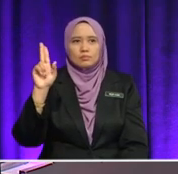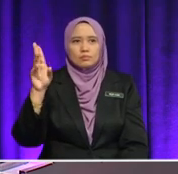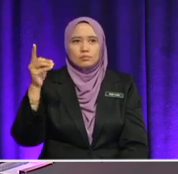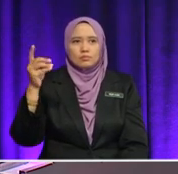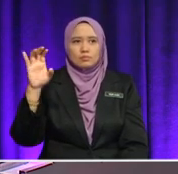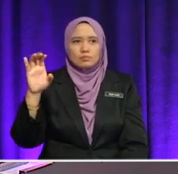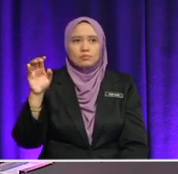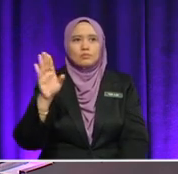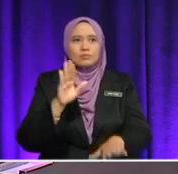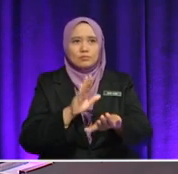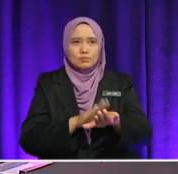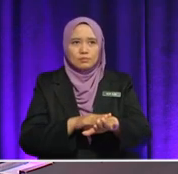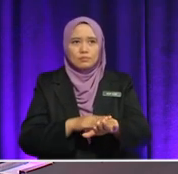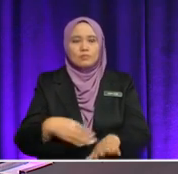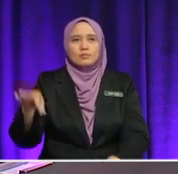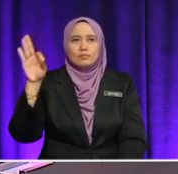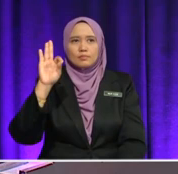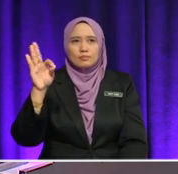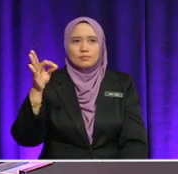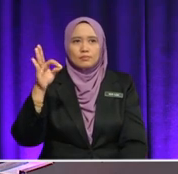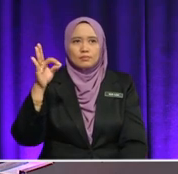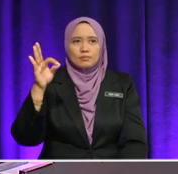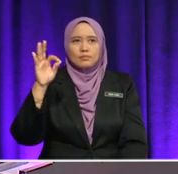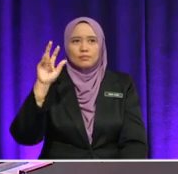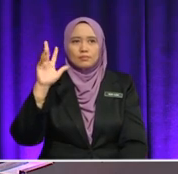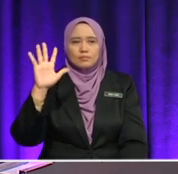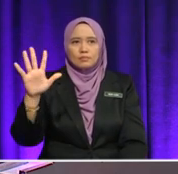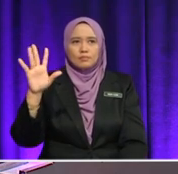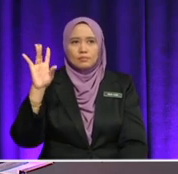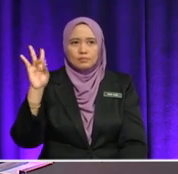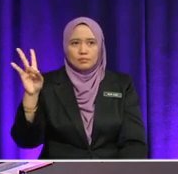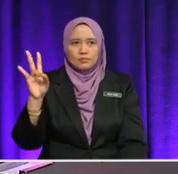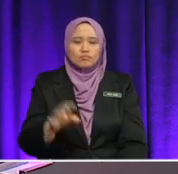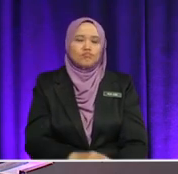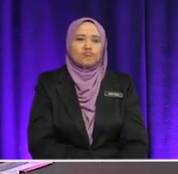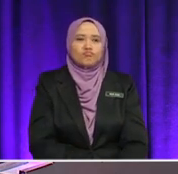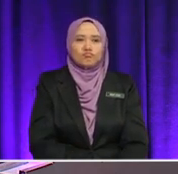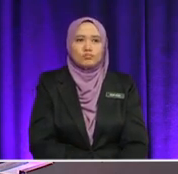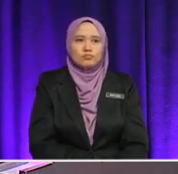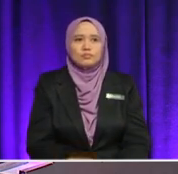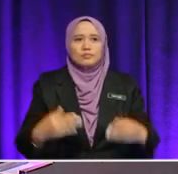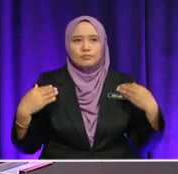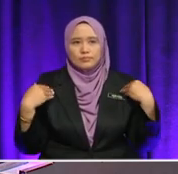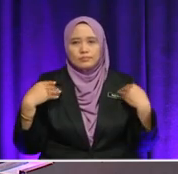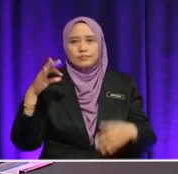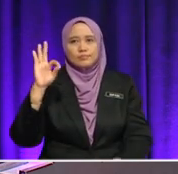dan kita lihat si Ibu Ya Ibu kucing dan berapa kawasan 9